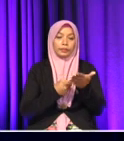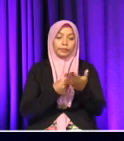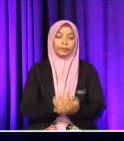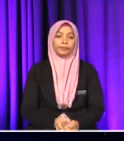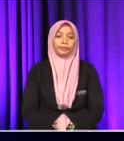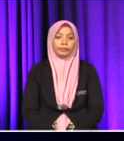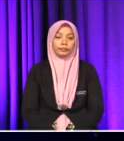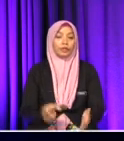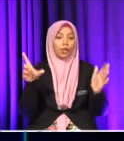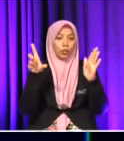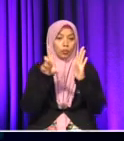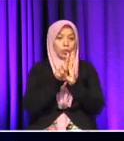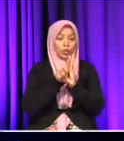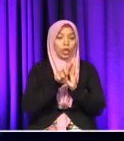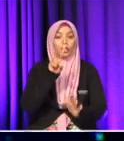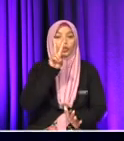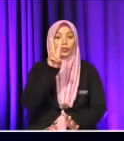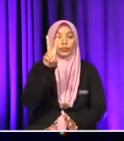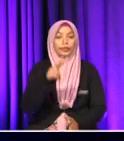yang kedua